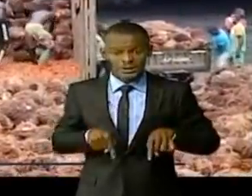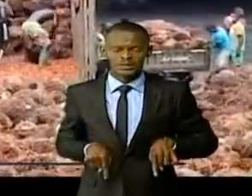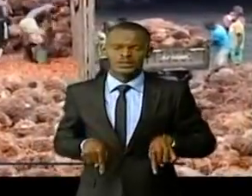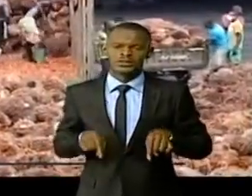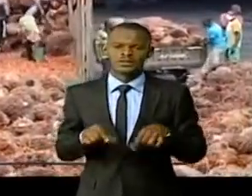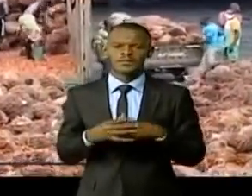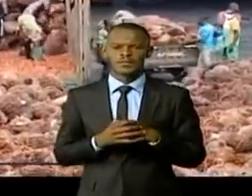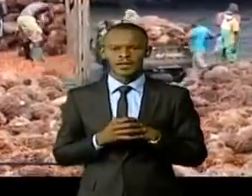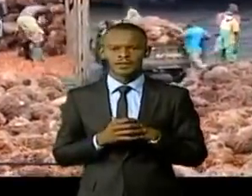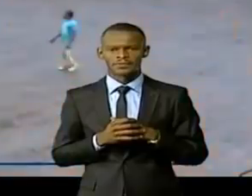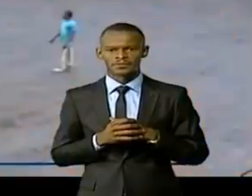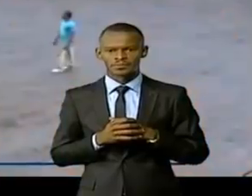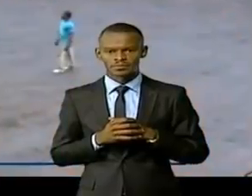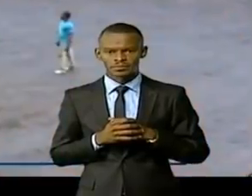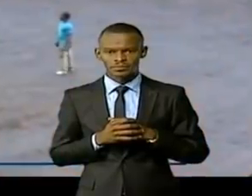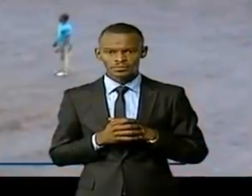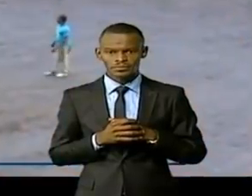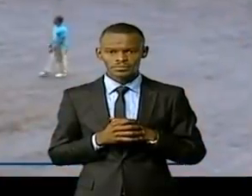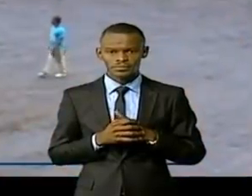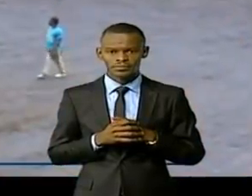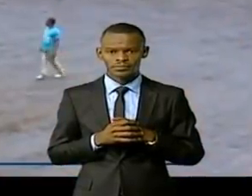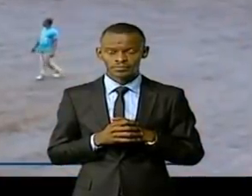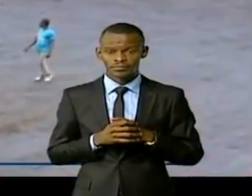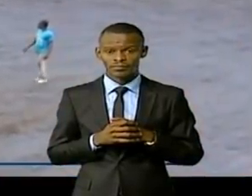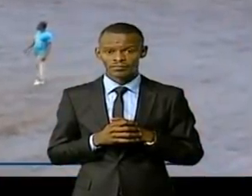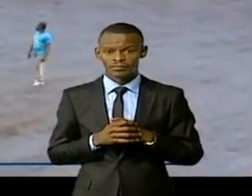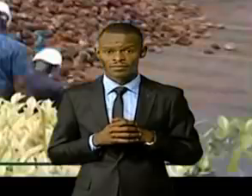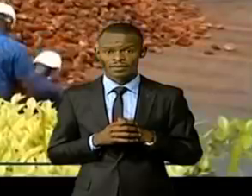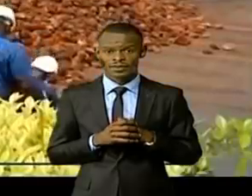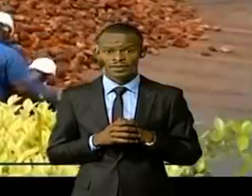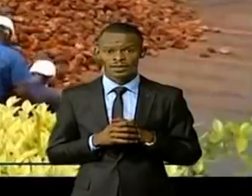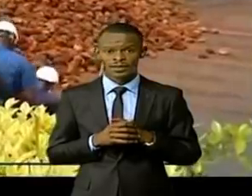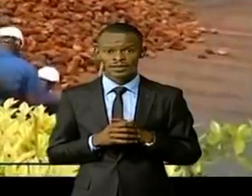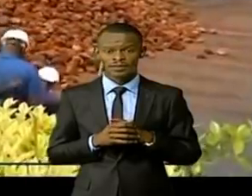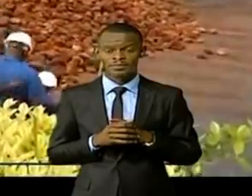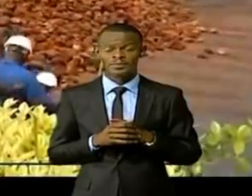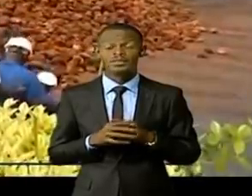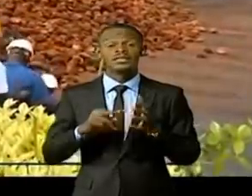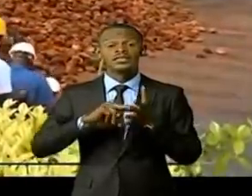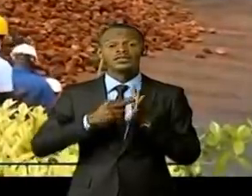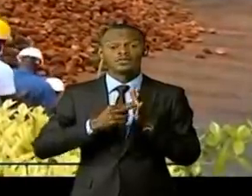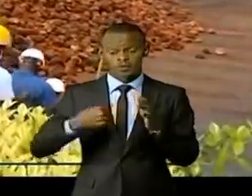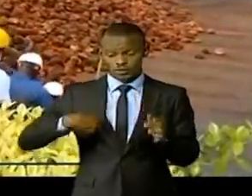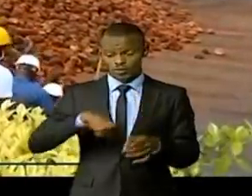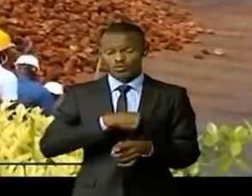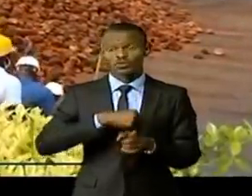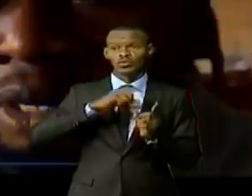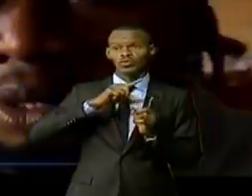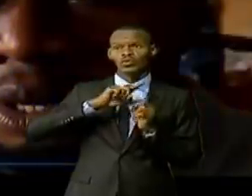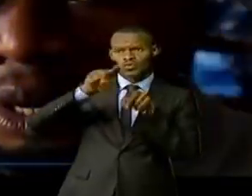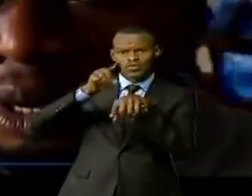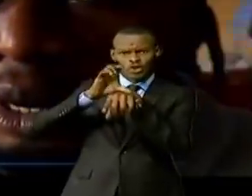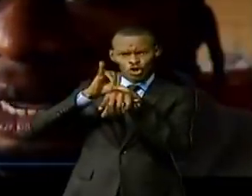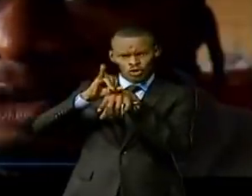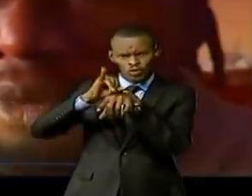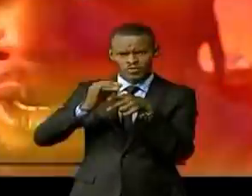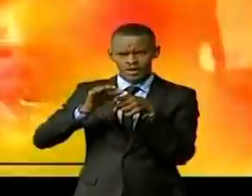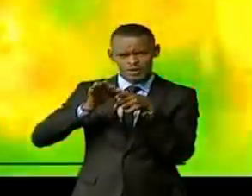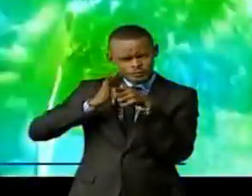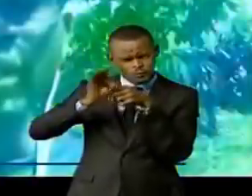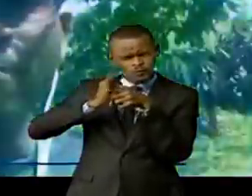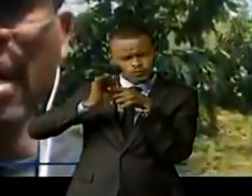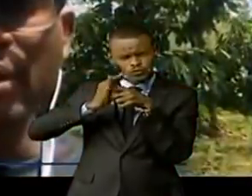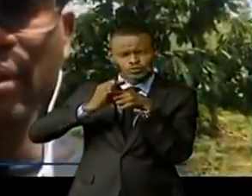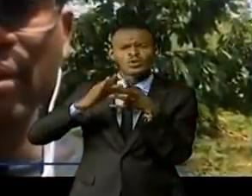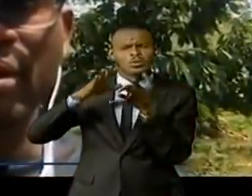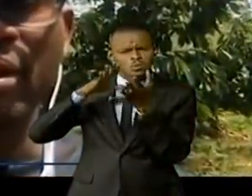permettre d'améliorer ou d'accroître notre performance en termes d'indicateurs, augmenter les rendements.